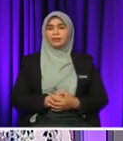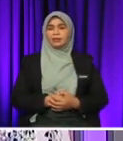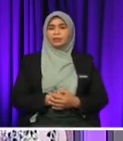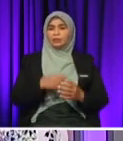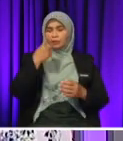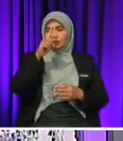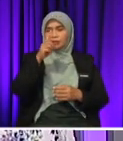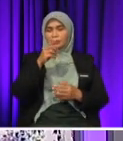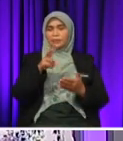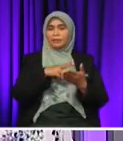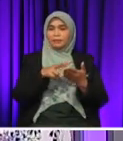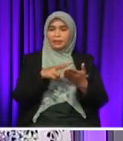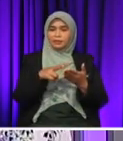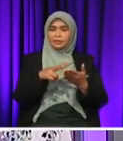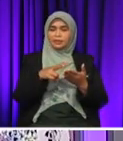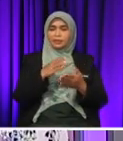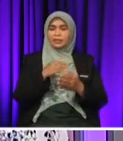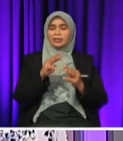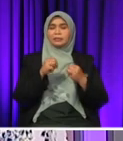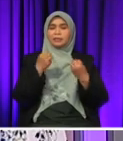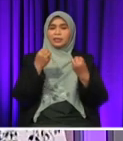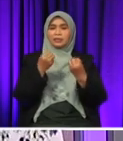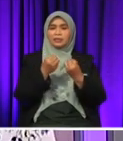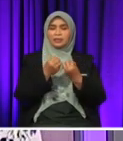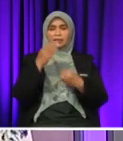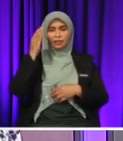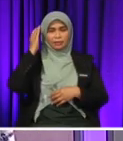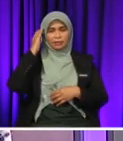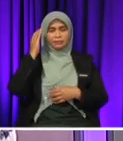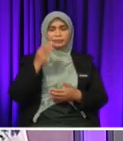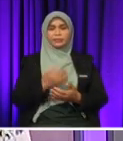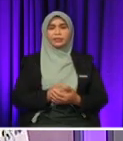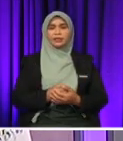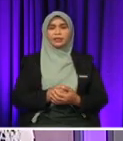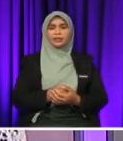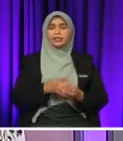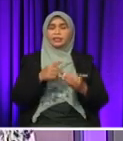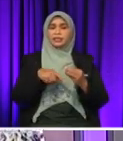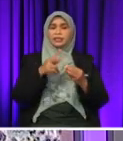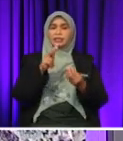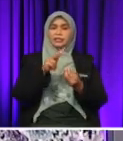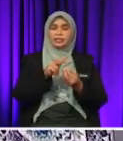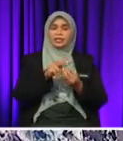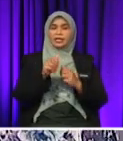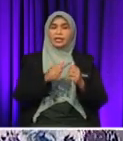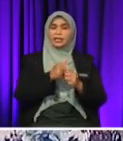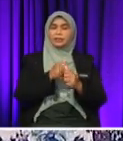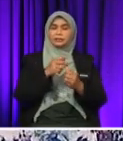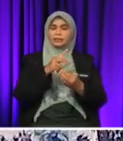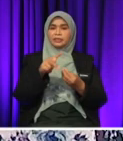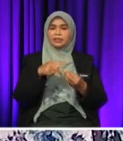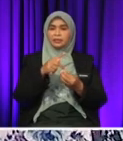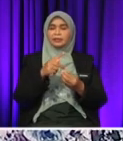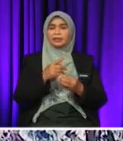untuk pembaca dan juga masyarakat mengetahui tentang kesan daripada alam kita baik jadi